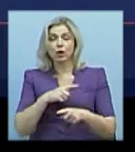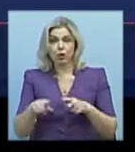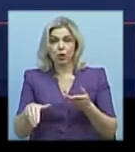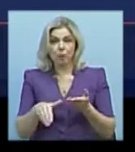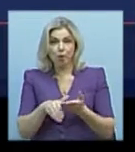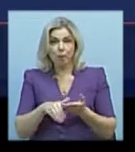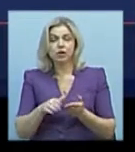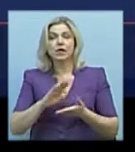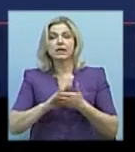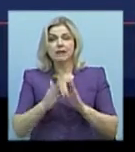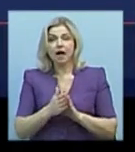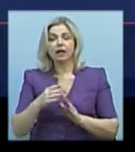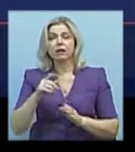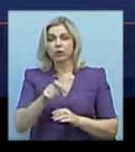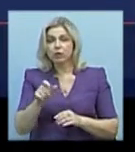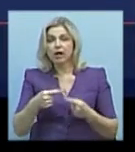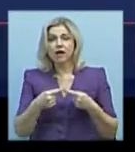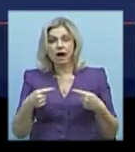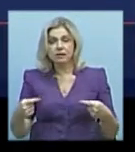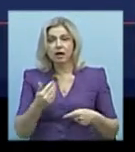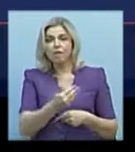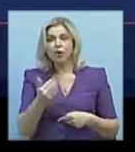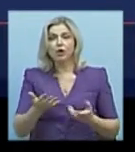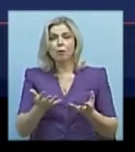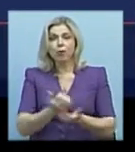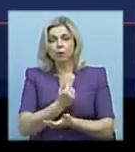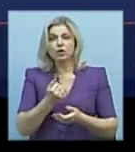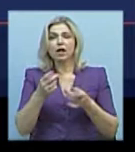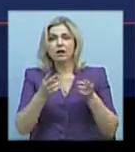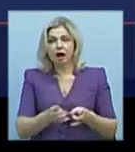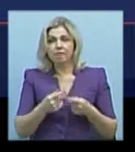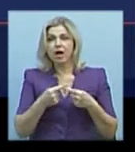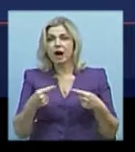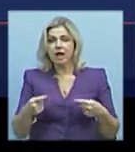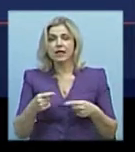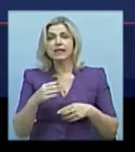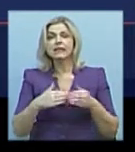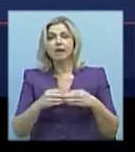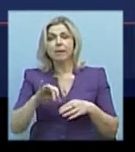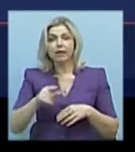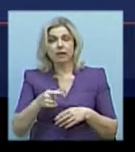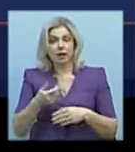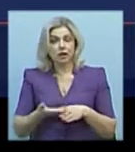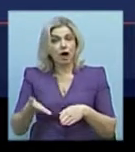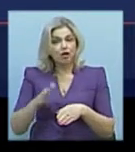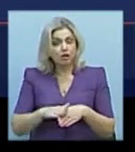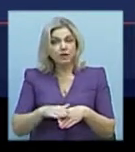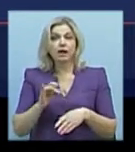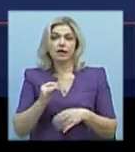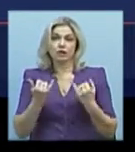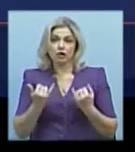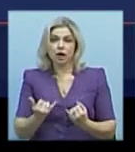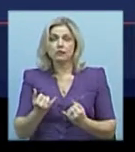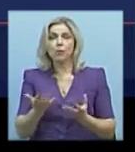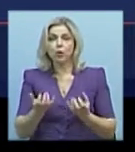допомоги. Стан пацієнтів різний, вони отримали травми різного ступеня тяжості і зараз отримують